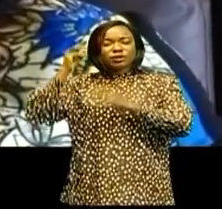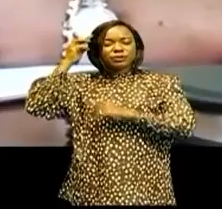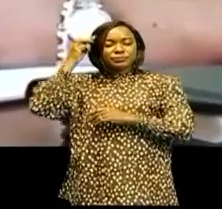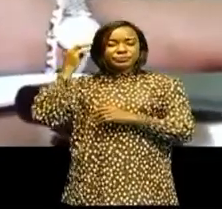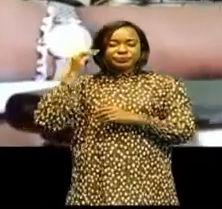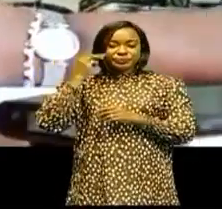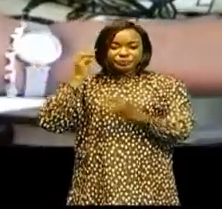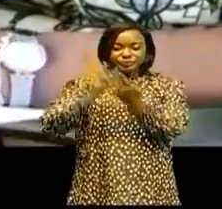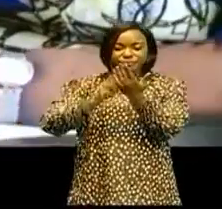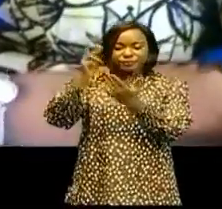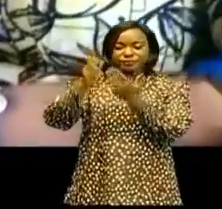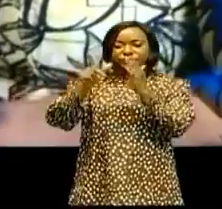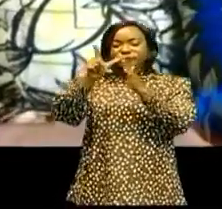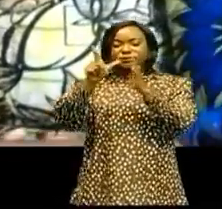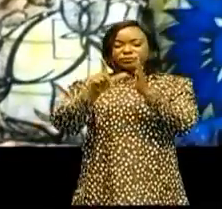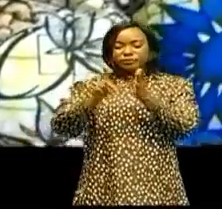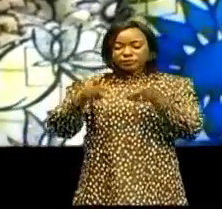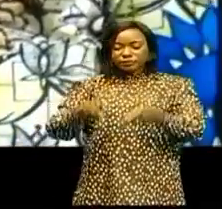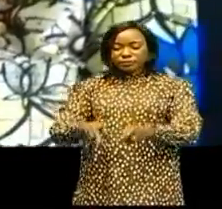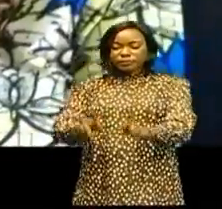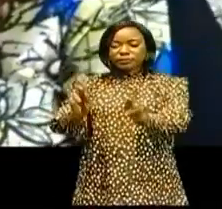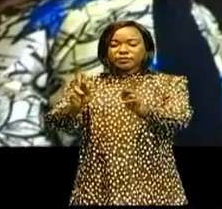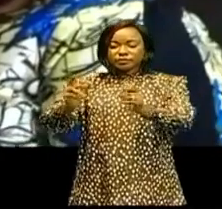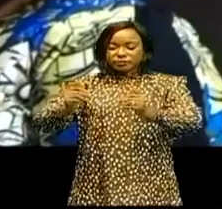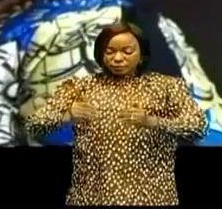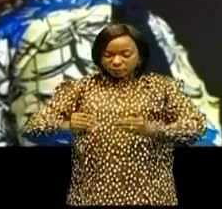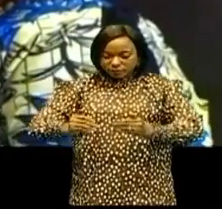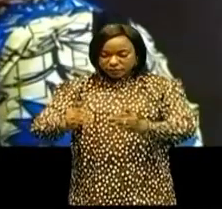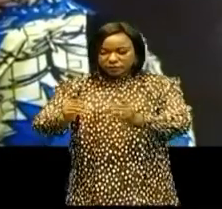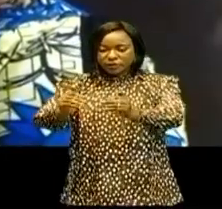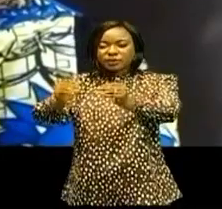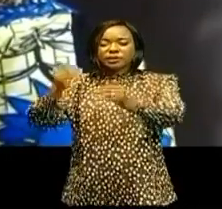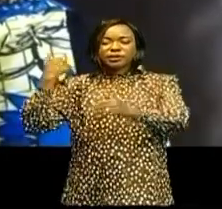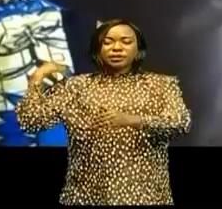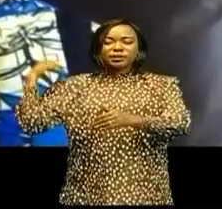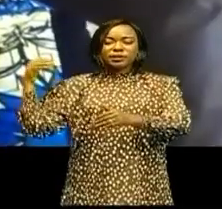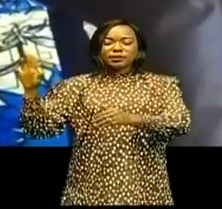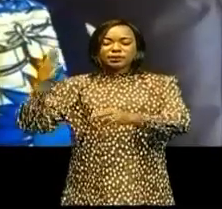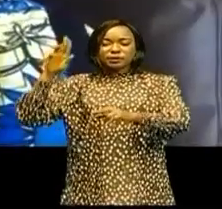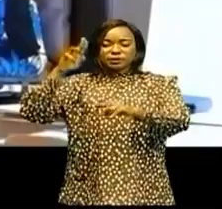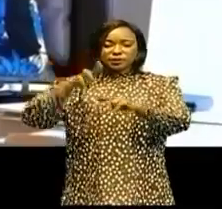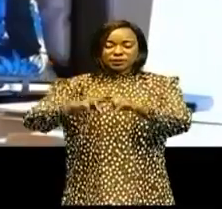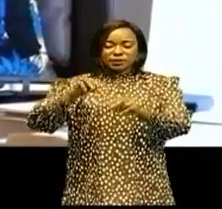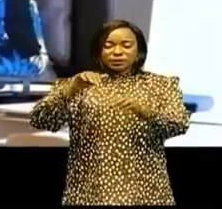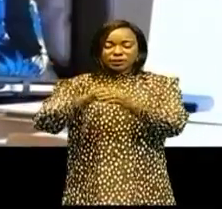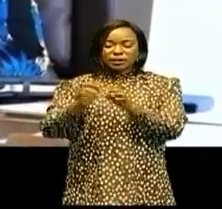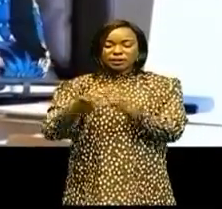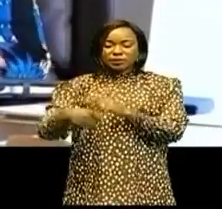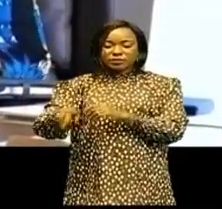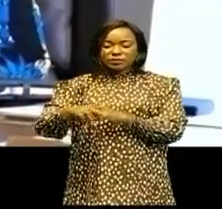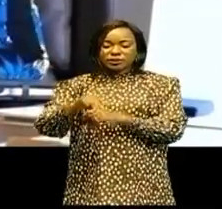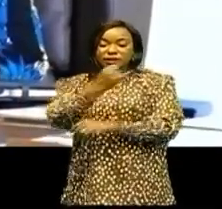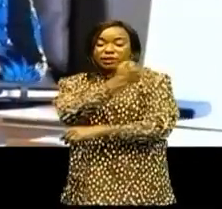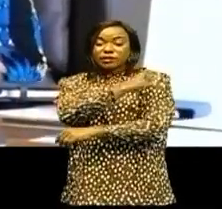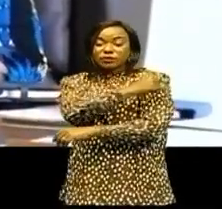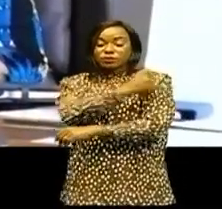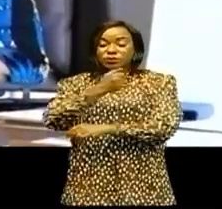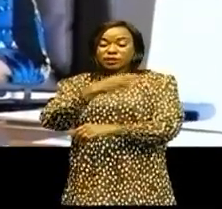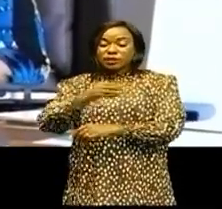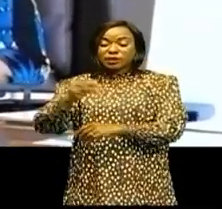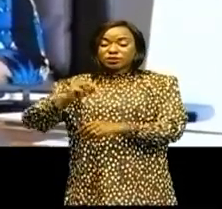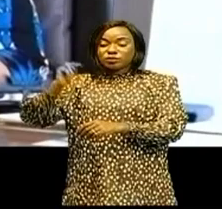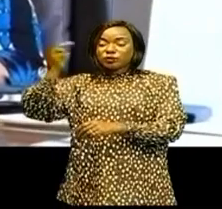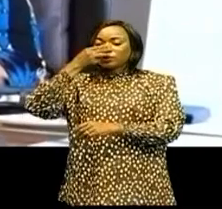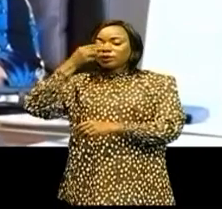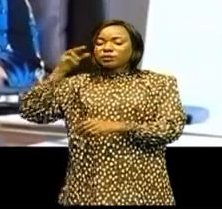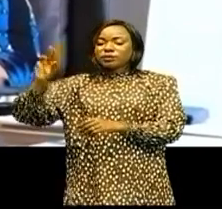le projet de loi autorisant la prorogation de l'état de siège dans les provinces de l'Ituri et du Nord-Kivu